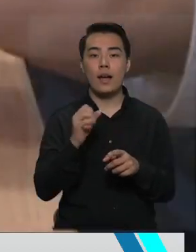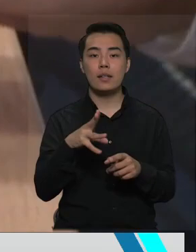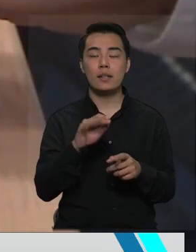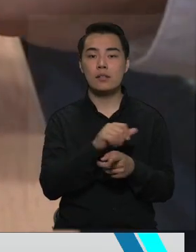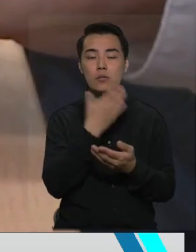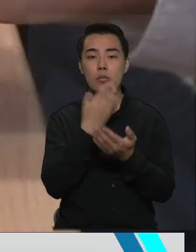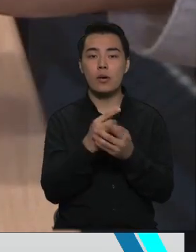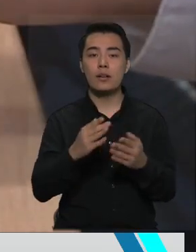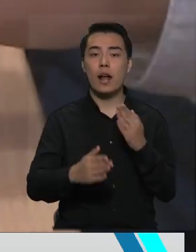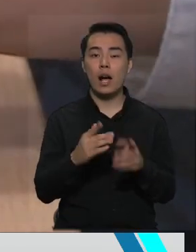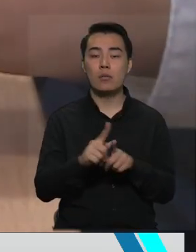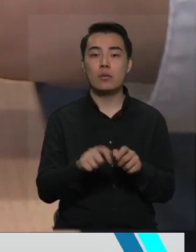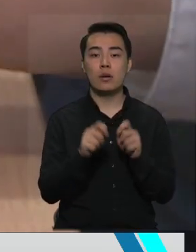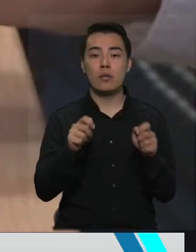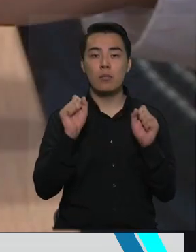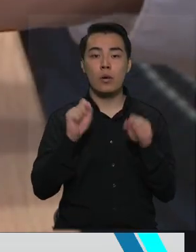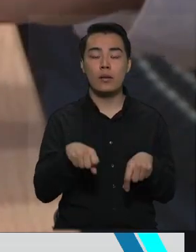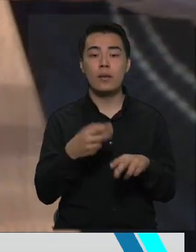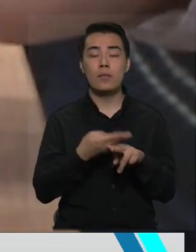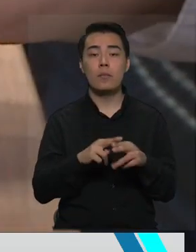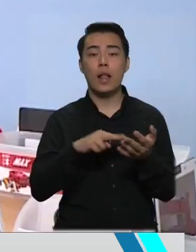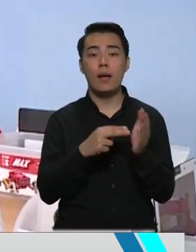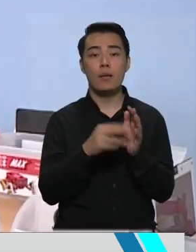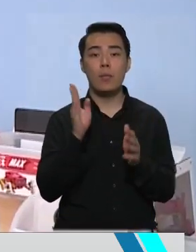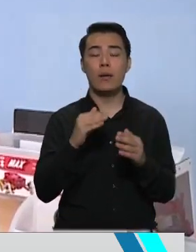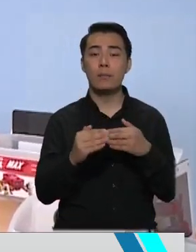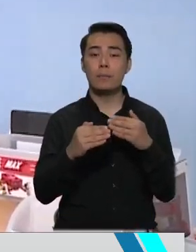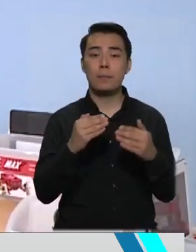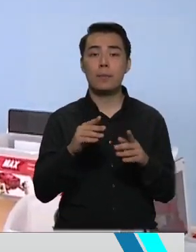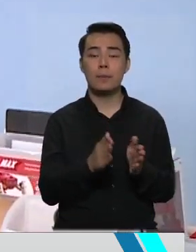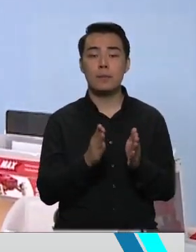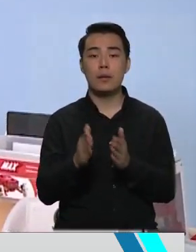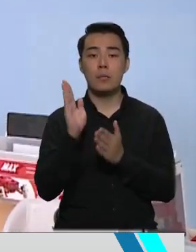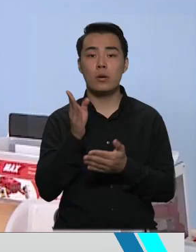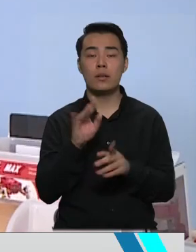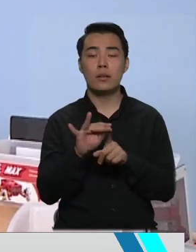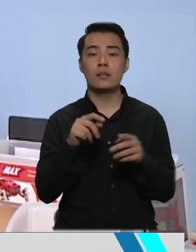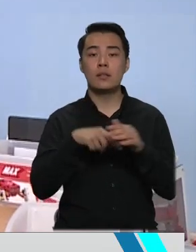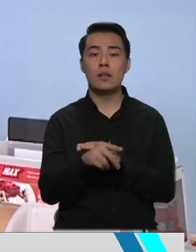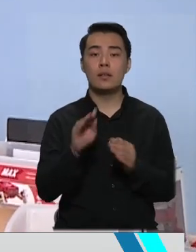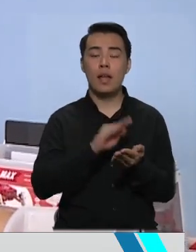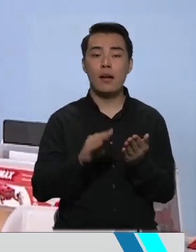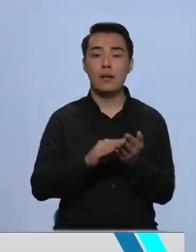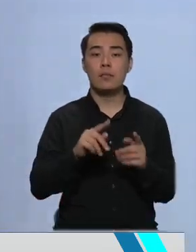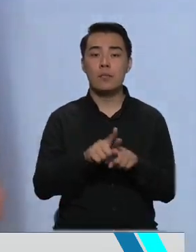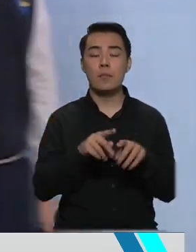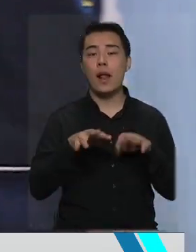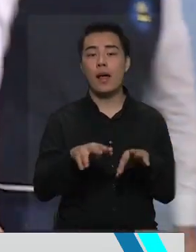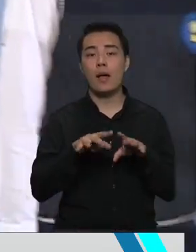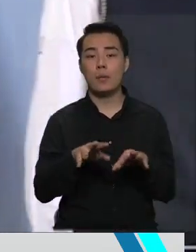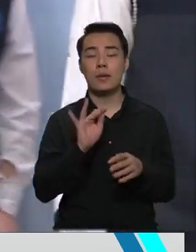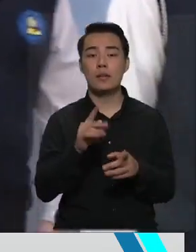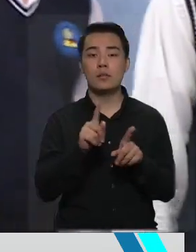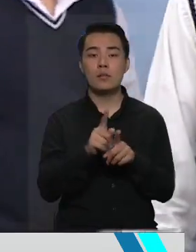детям создавать свои разработки занятия планируют вести поэтапно и комплексно включая написание программы и ее